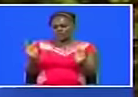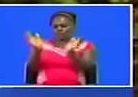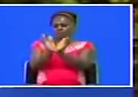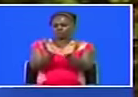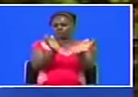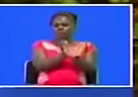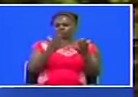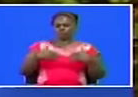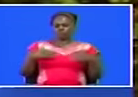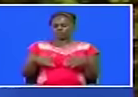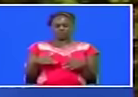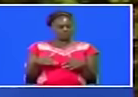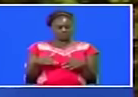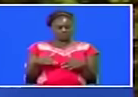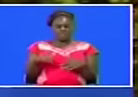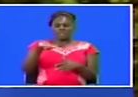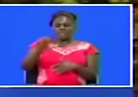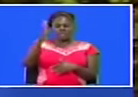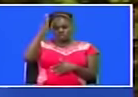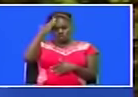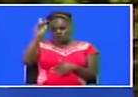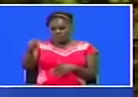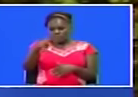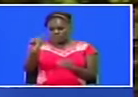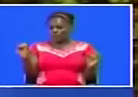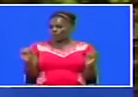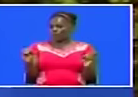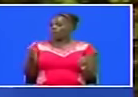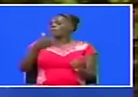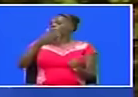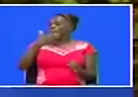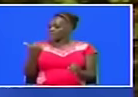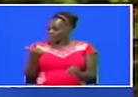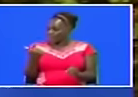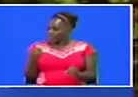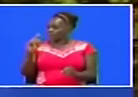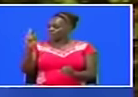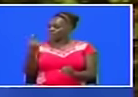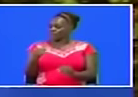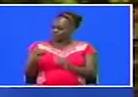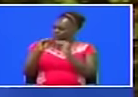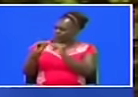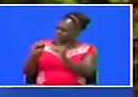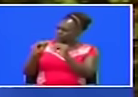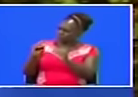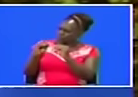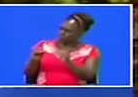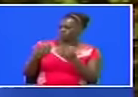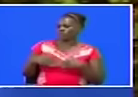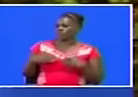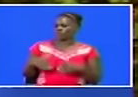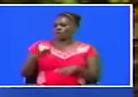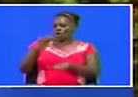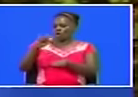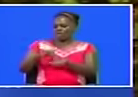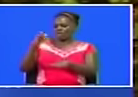people and putting them in jail, yet they don't even know why they are being arrested. The first thing that we should do is educate our people on